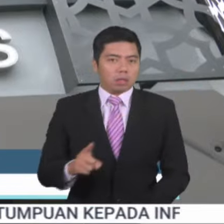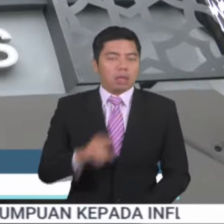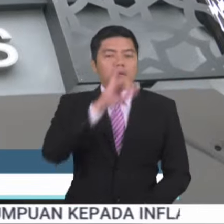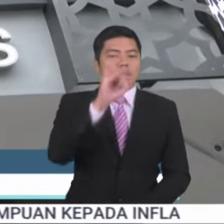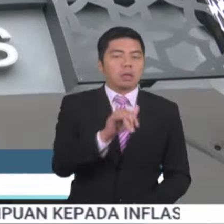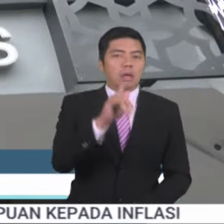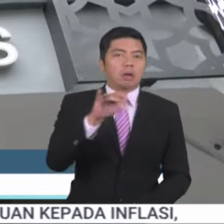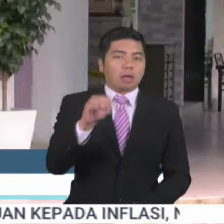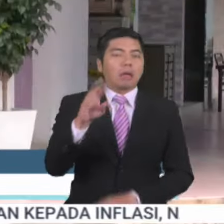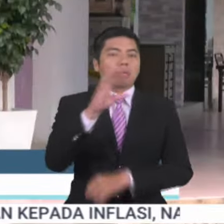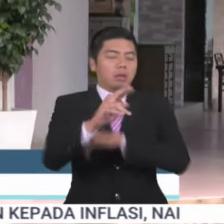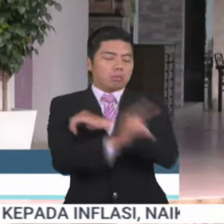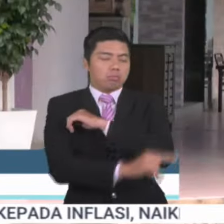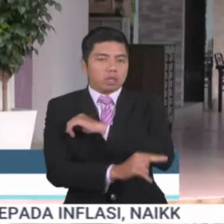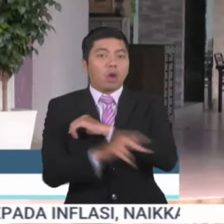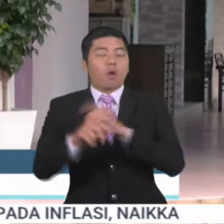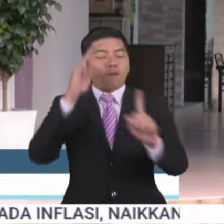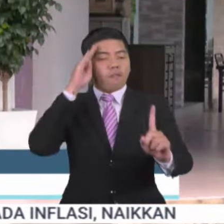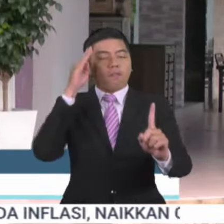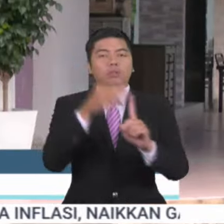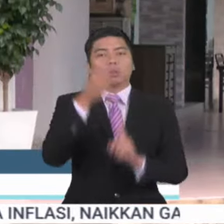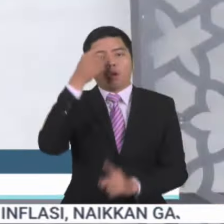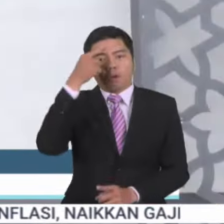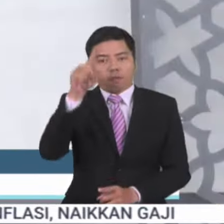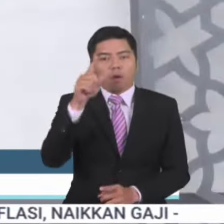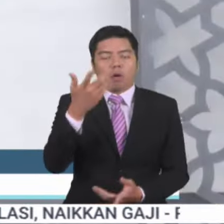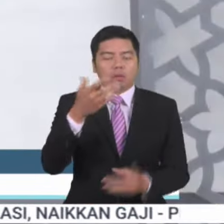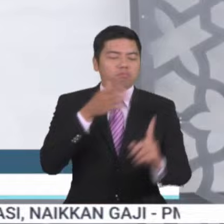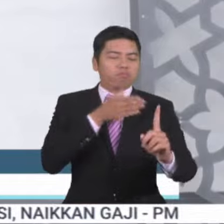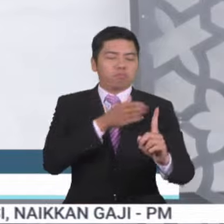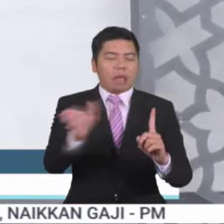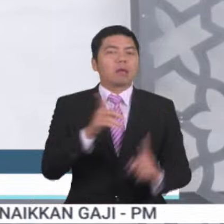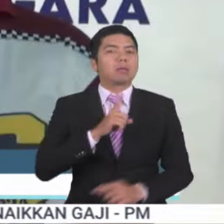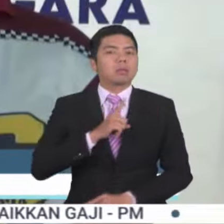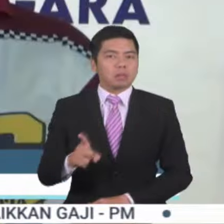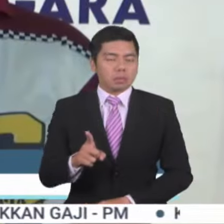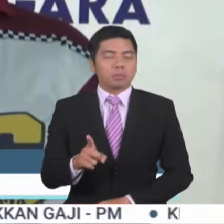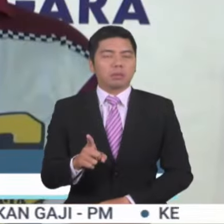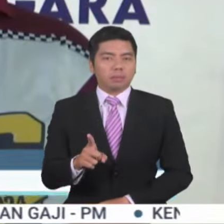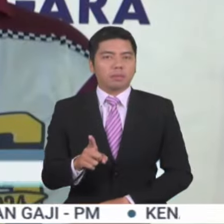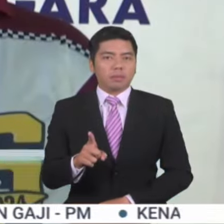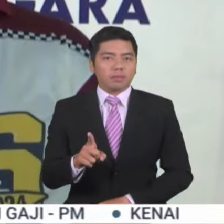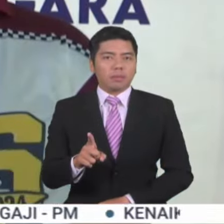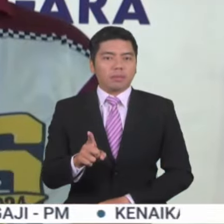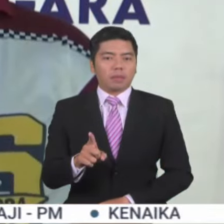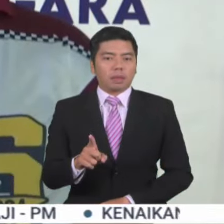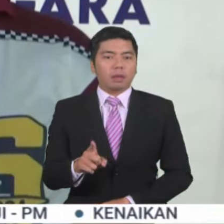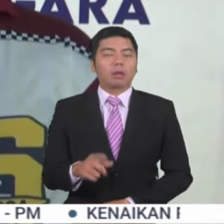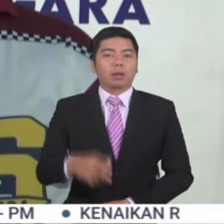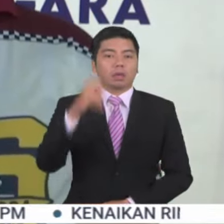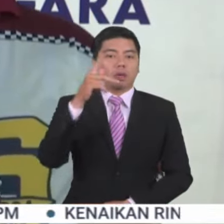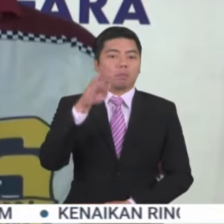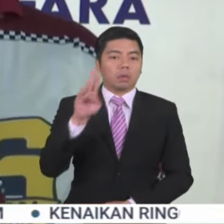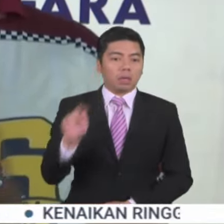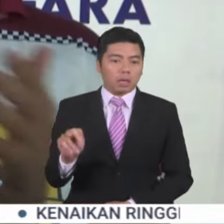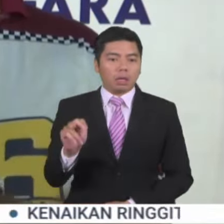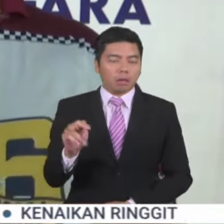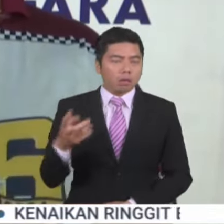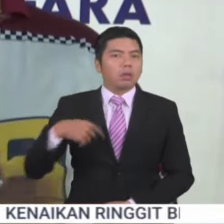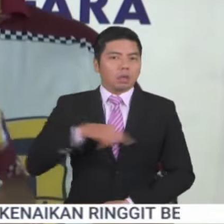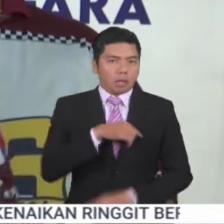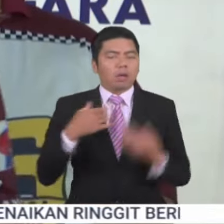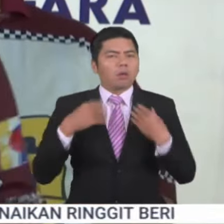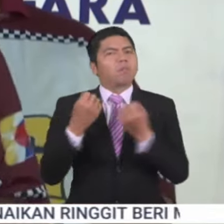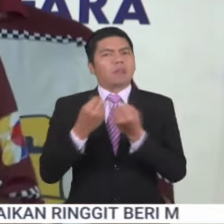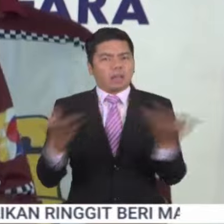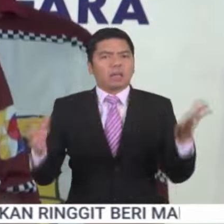Negeri. Mereka tumpukan pada aspek penyelewengan akidah. Manakala KDN, kami ada banyak